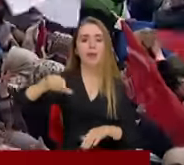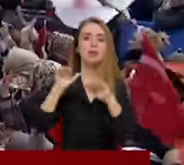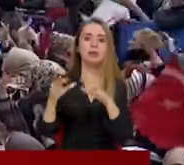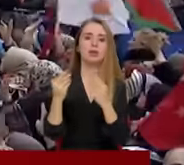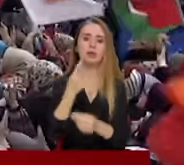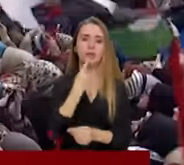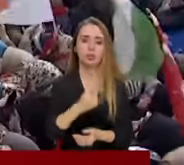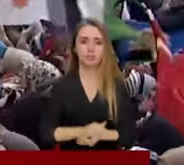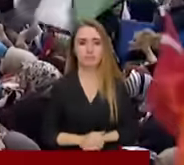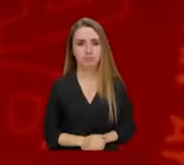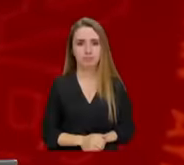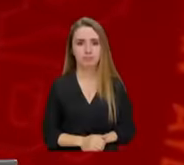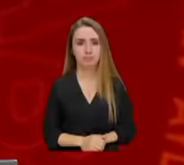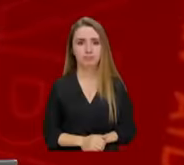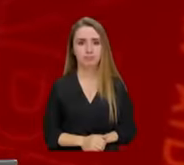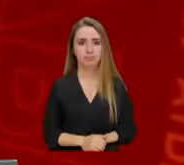sözünü ineledi.